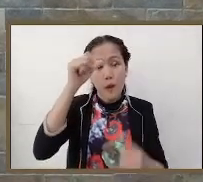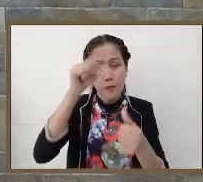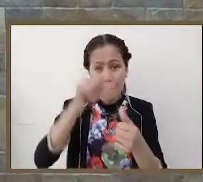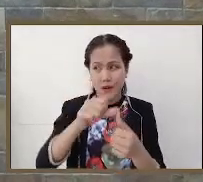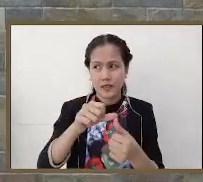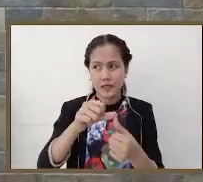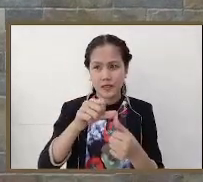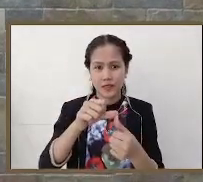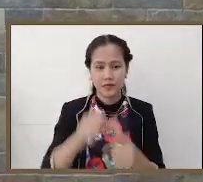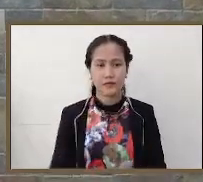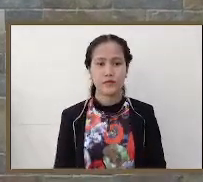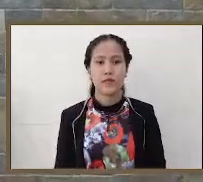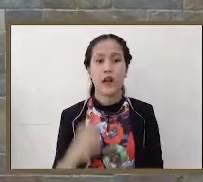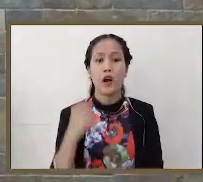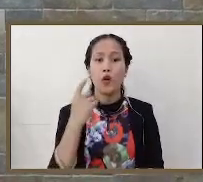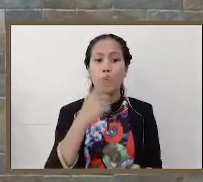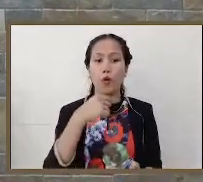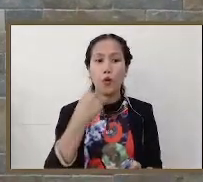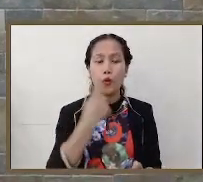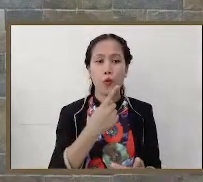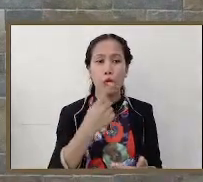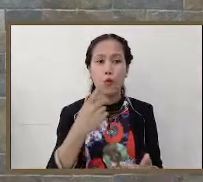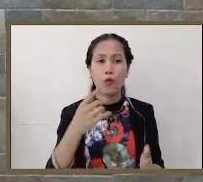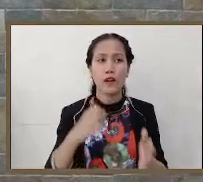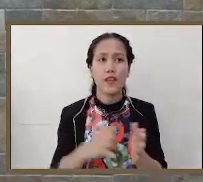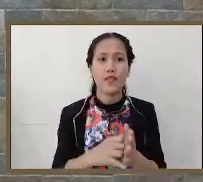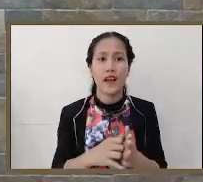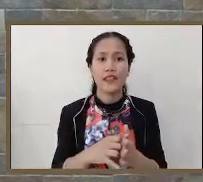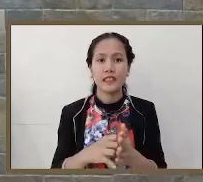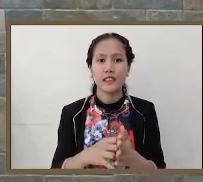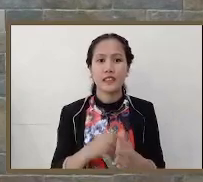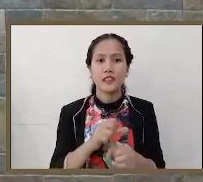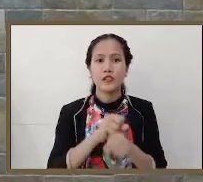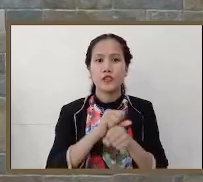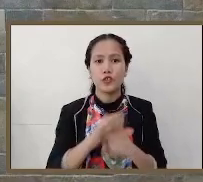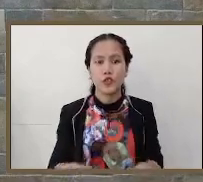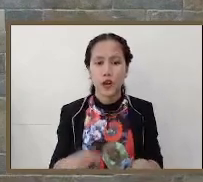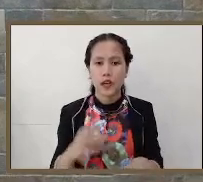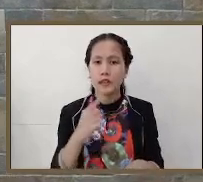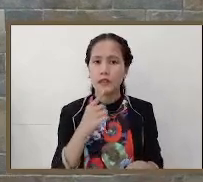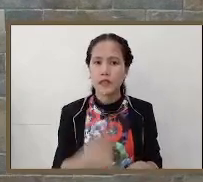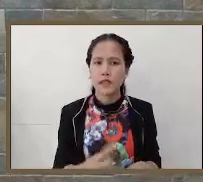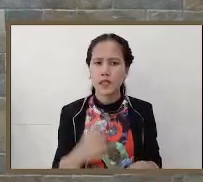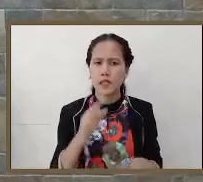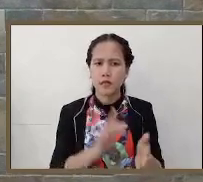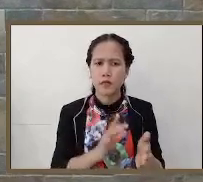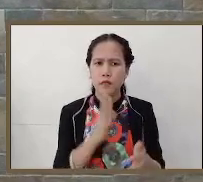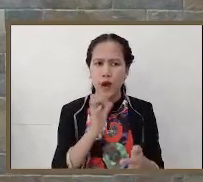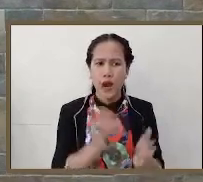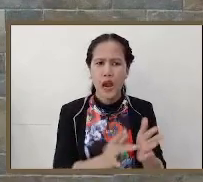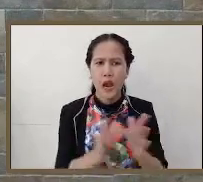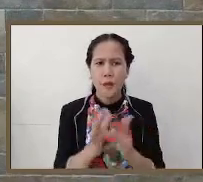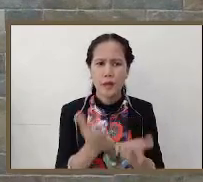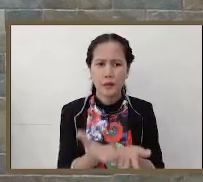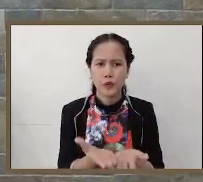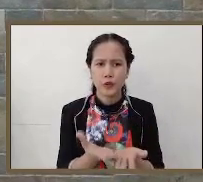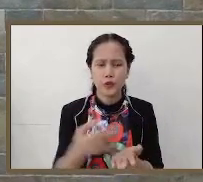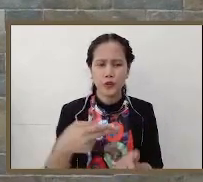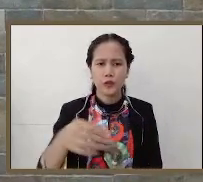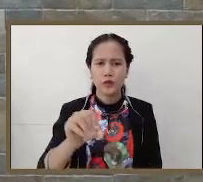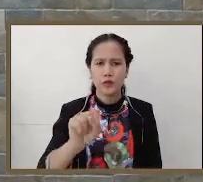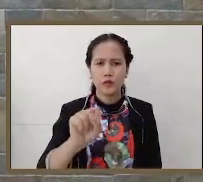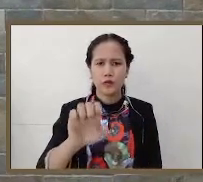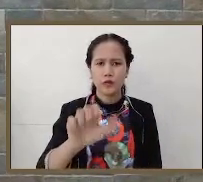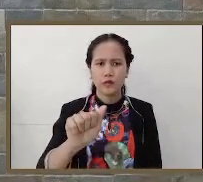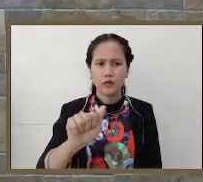we have to remember kung sino yung na-destroy sa sinasabi ng Book of Hosea, chapter 4, verse number 6.